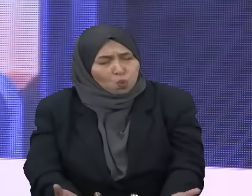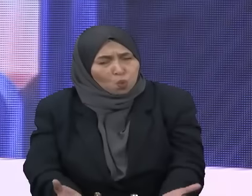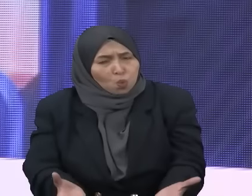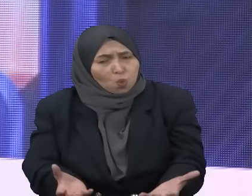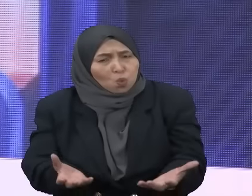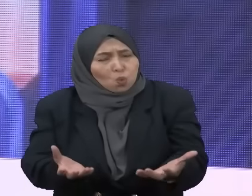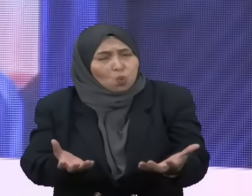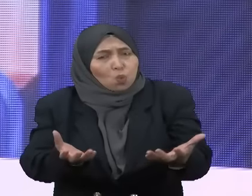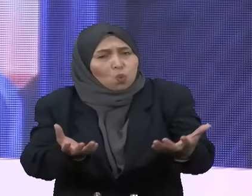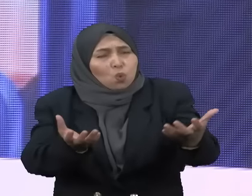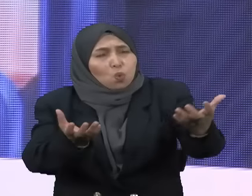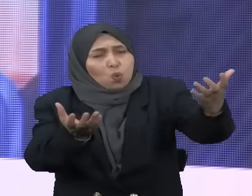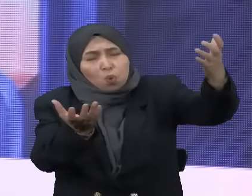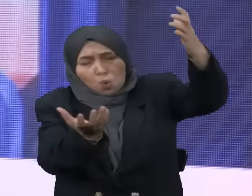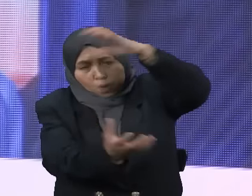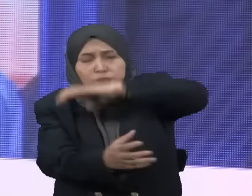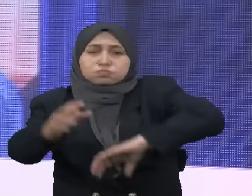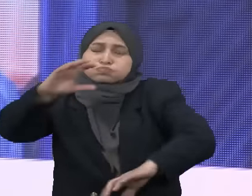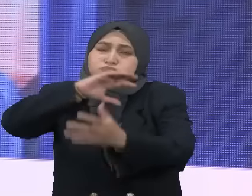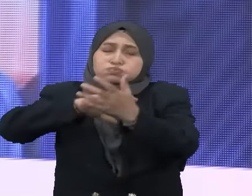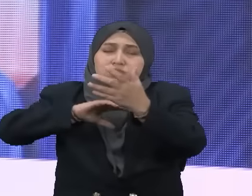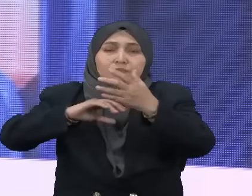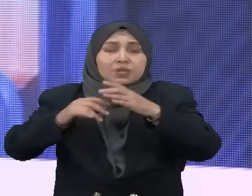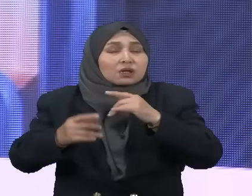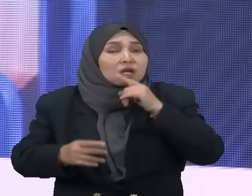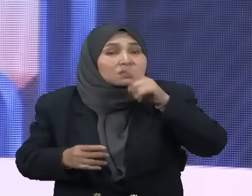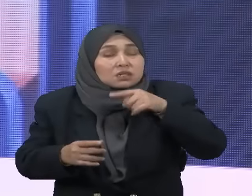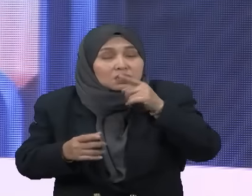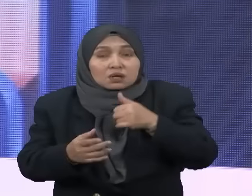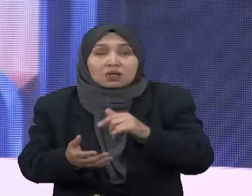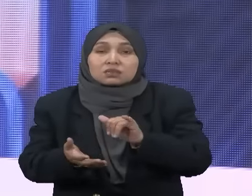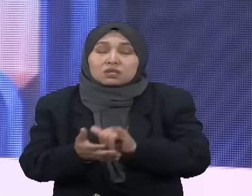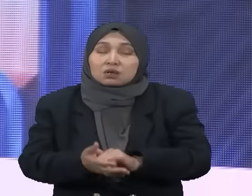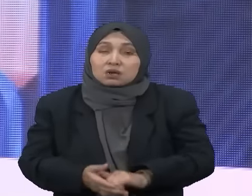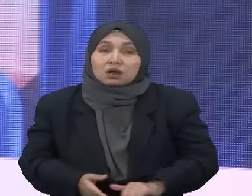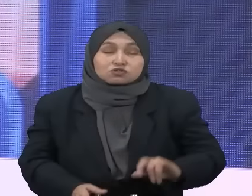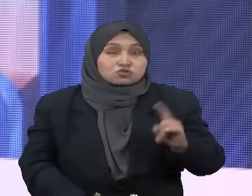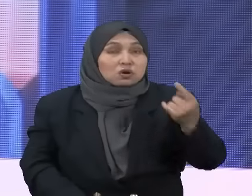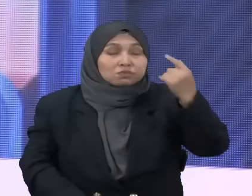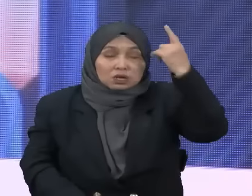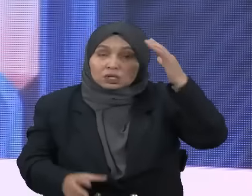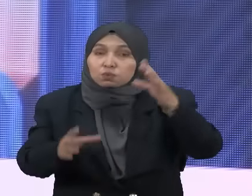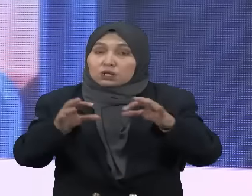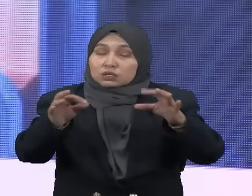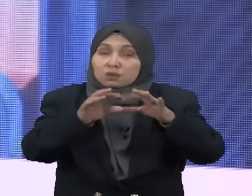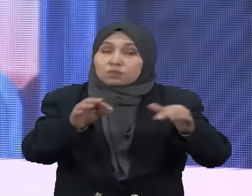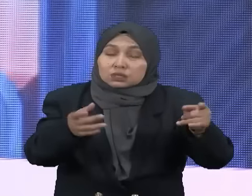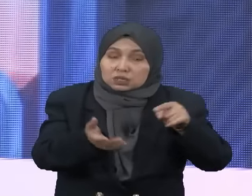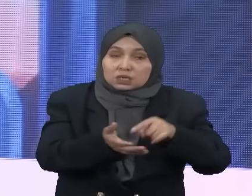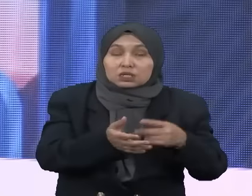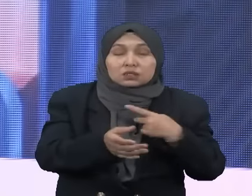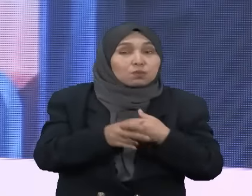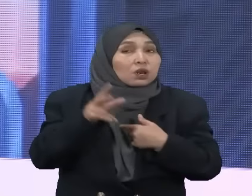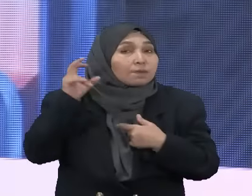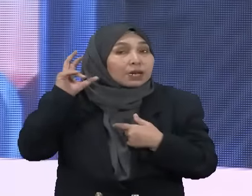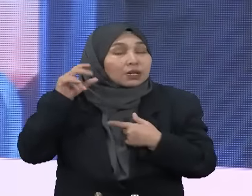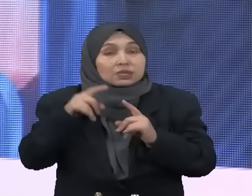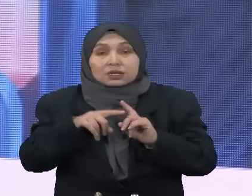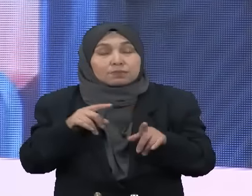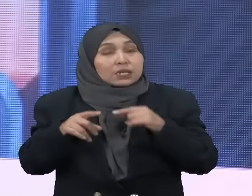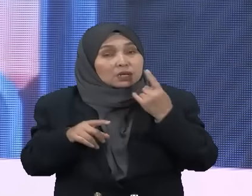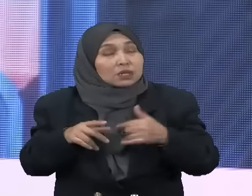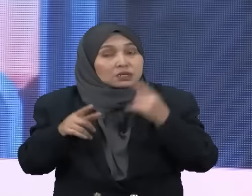kemudian diterbalikkan. Bahkan di dalam riwayat tersebut dikatakan bahawa wallahu ta'ala a'lam, sebab riwayat-riwayat begini kita boleh berdengar, tetapi nak kata